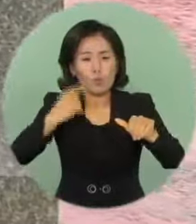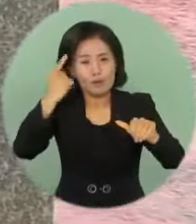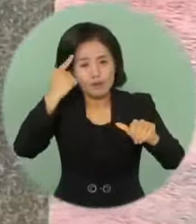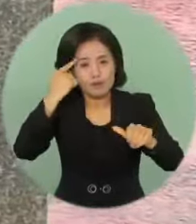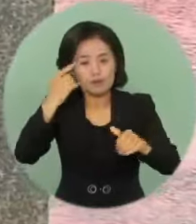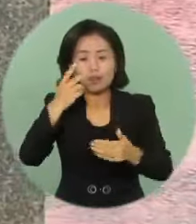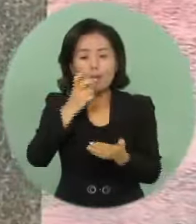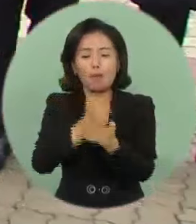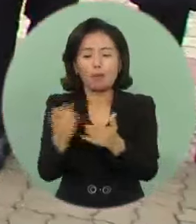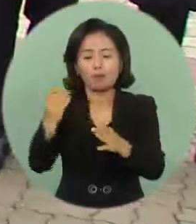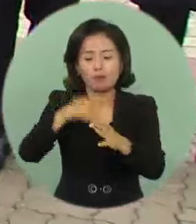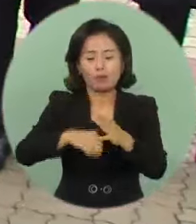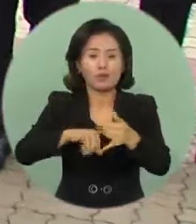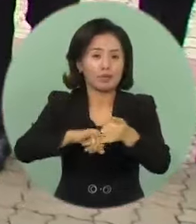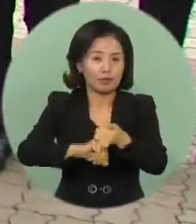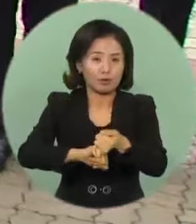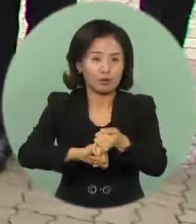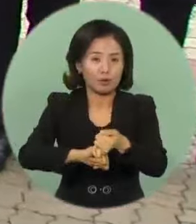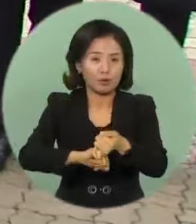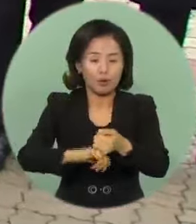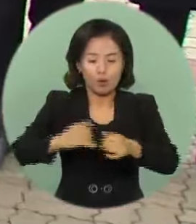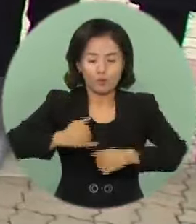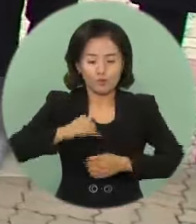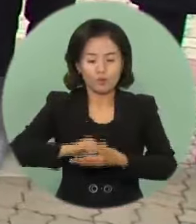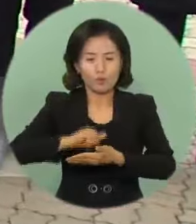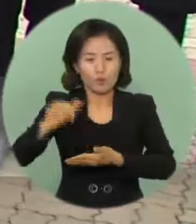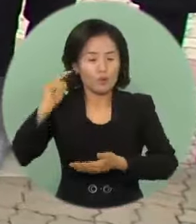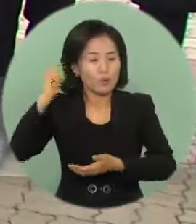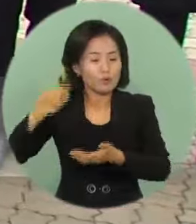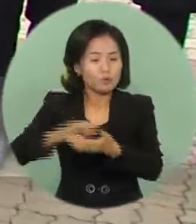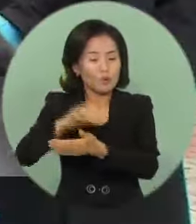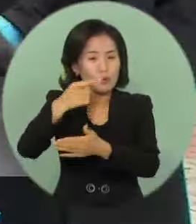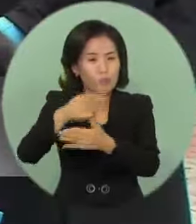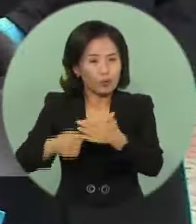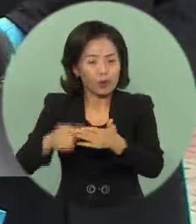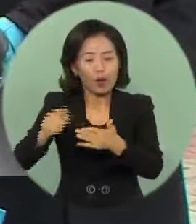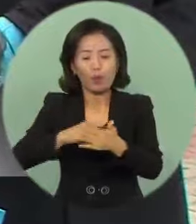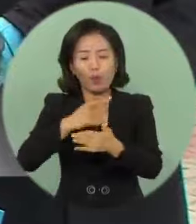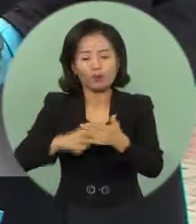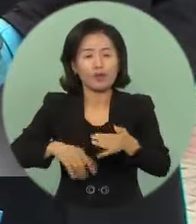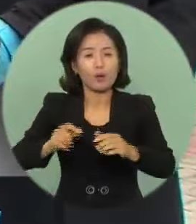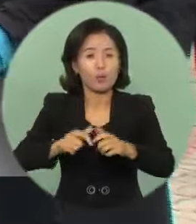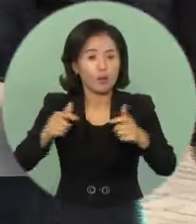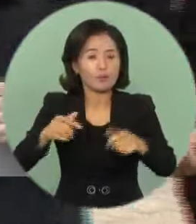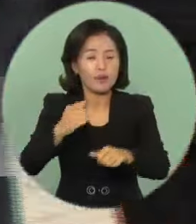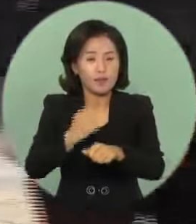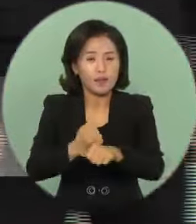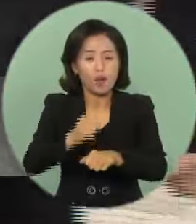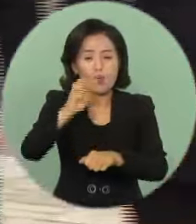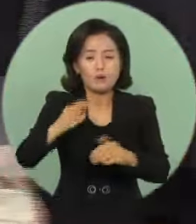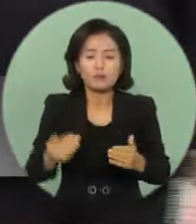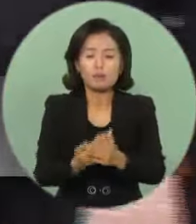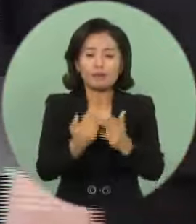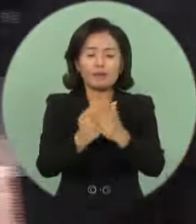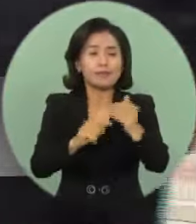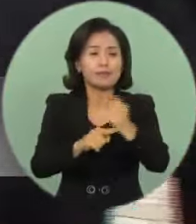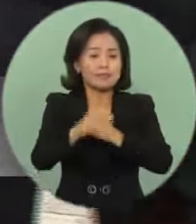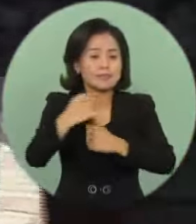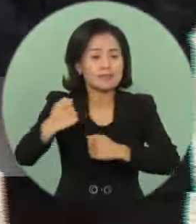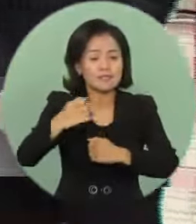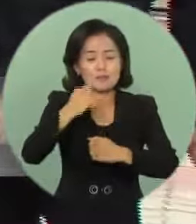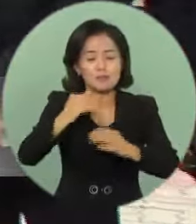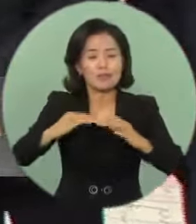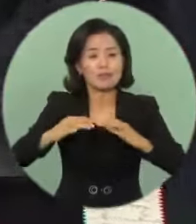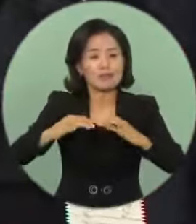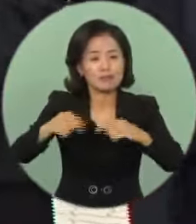수록을 약속했습니다 군공항 소음피해 보상 지원 학대 무등산 케이블카 설치 등 광주 발전에 의지가 있는 힘 있는